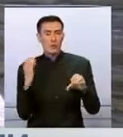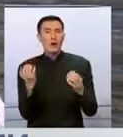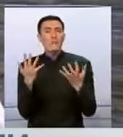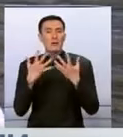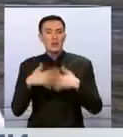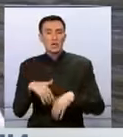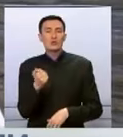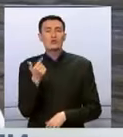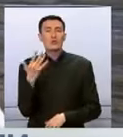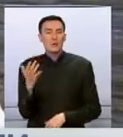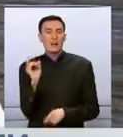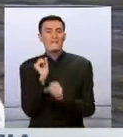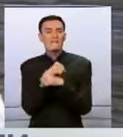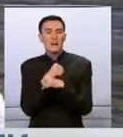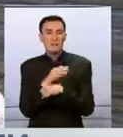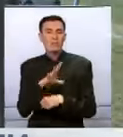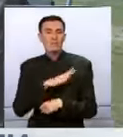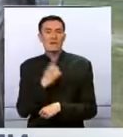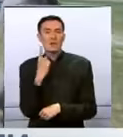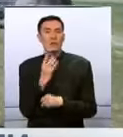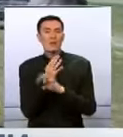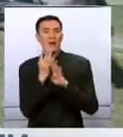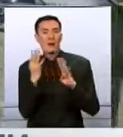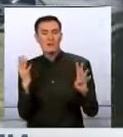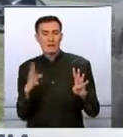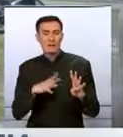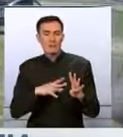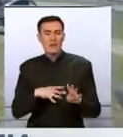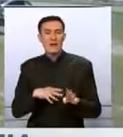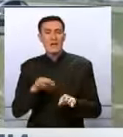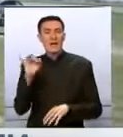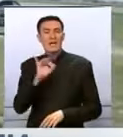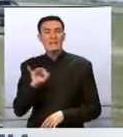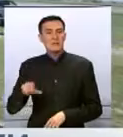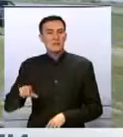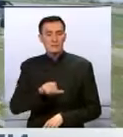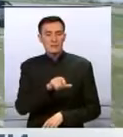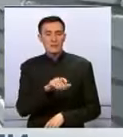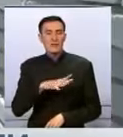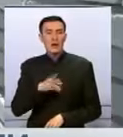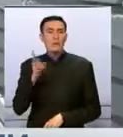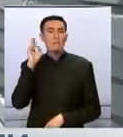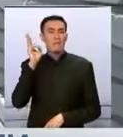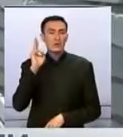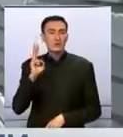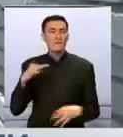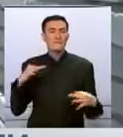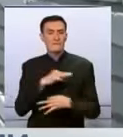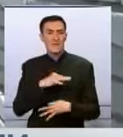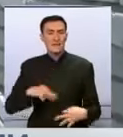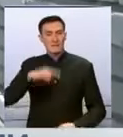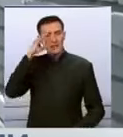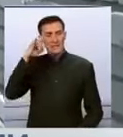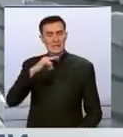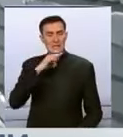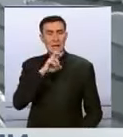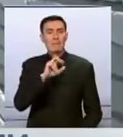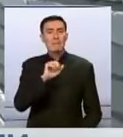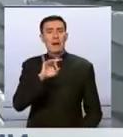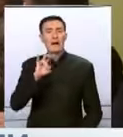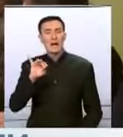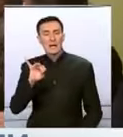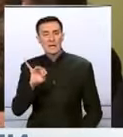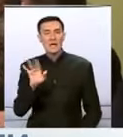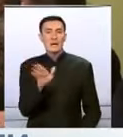посчитайте, сколько верблюдов могло быть в одном караване. К экспедиции по следам предков присоединился посол Венгрии в Казахстане Андраш Барани.